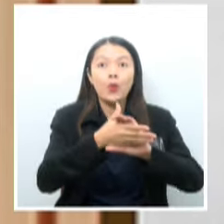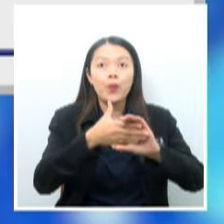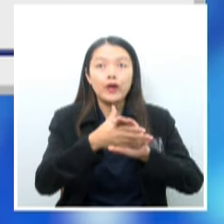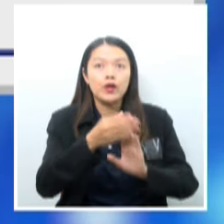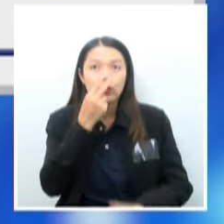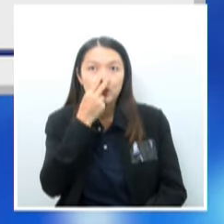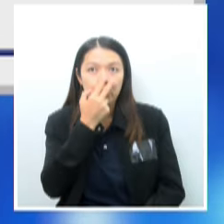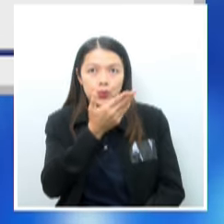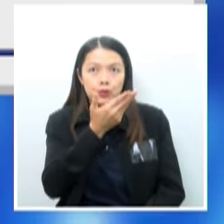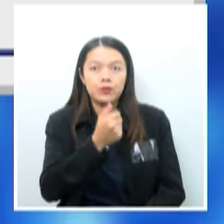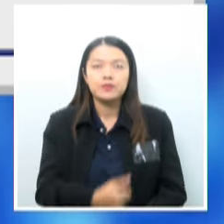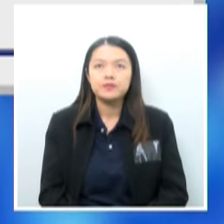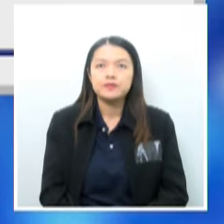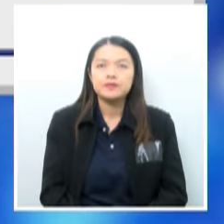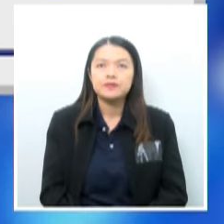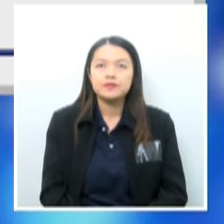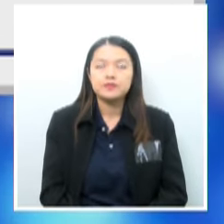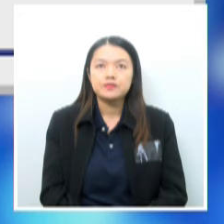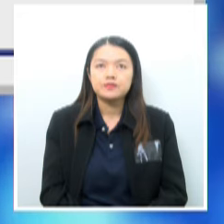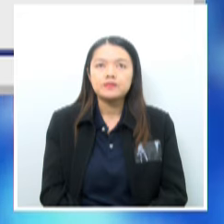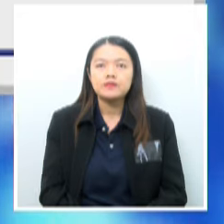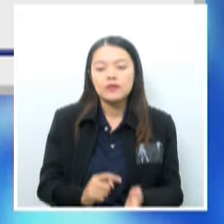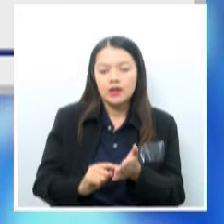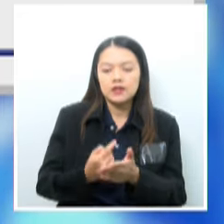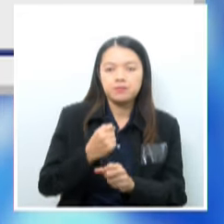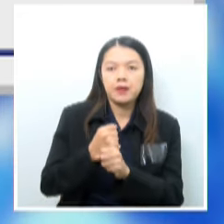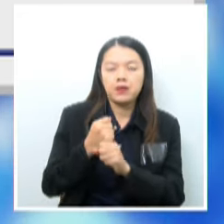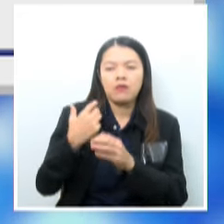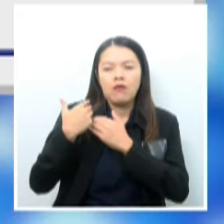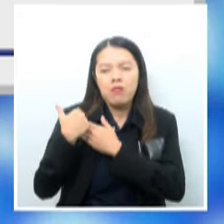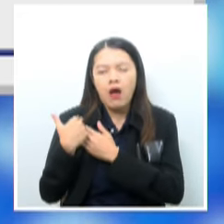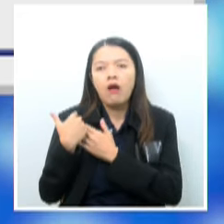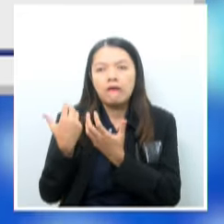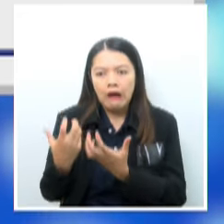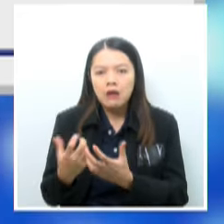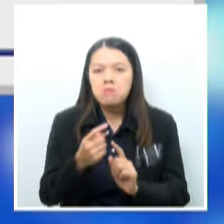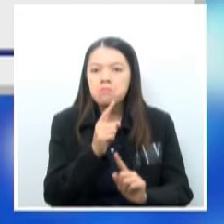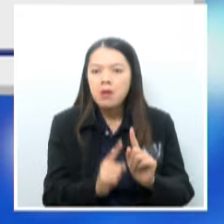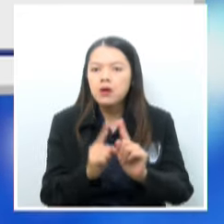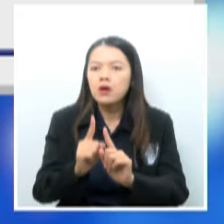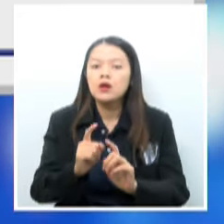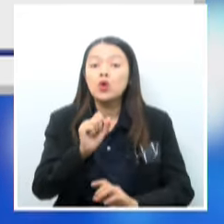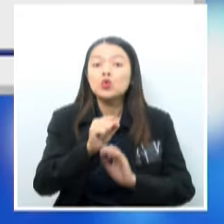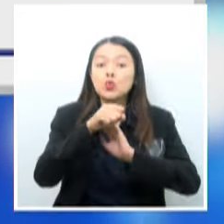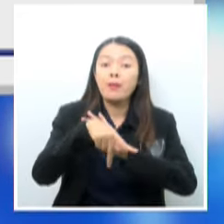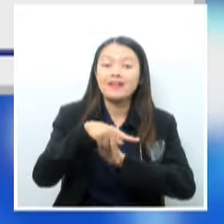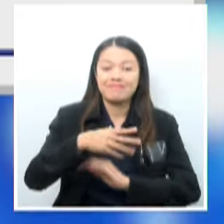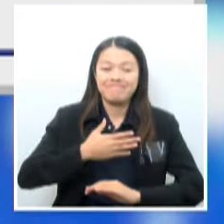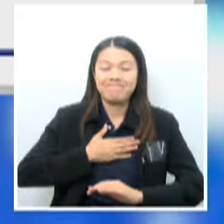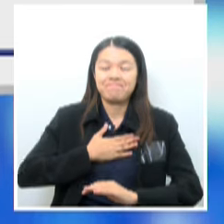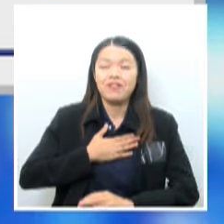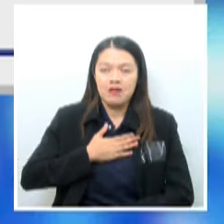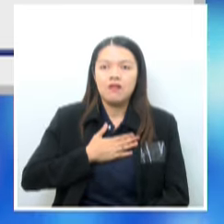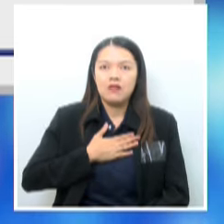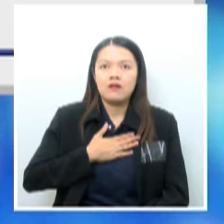ครับคือในการเริ่มลดภาระการประเมินนะครับของส ุพรรณบุรีเขต3ของเราเนี่ยเรา